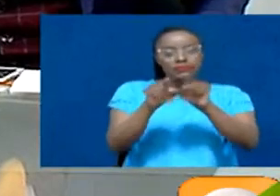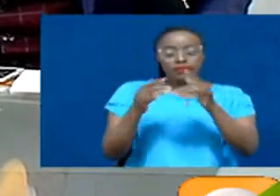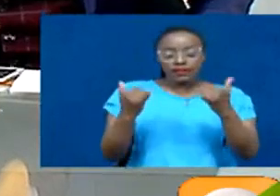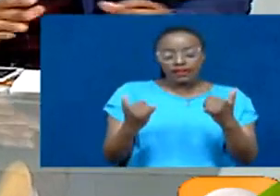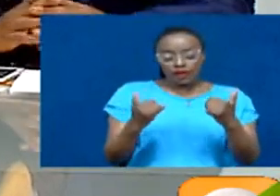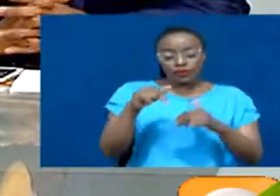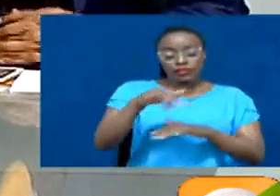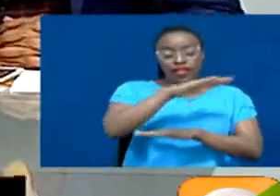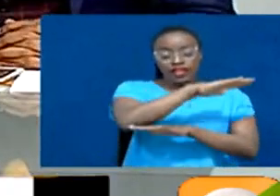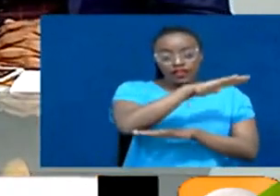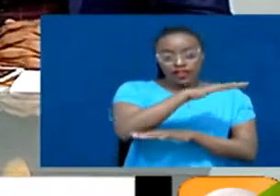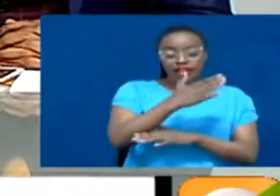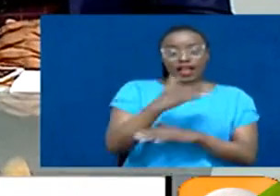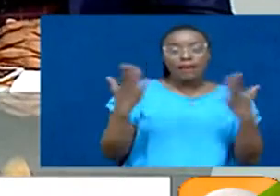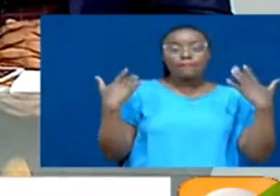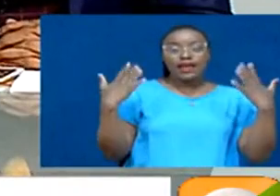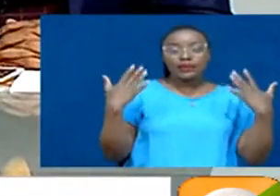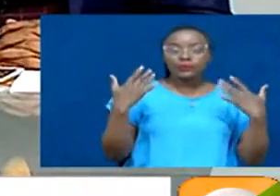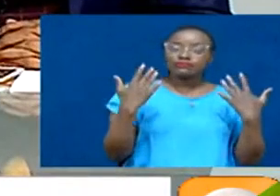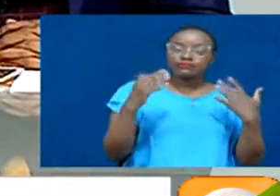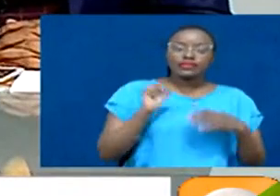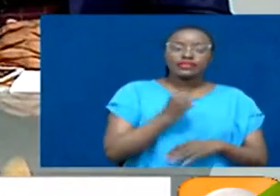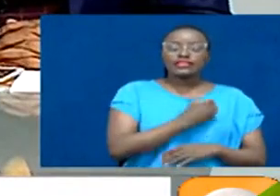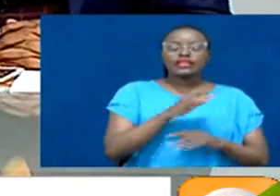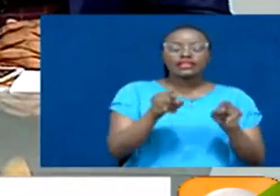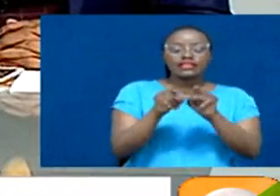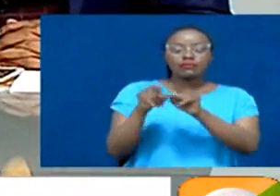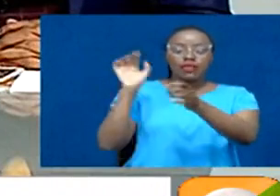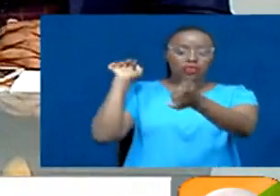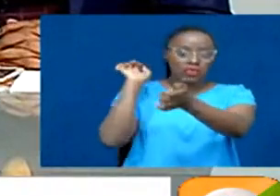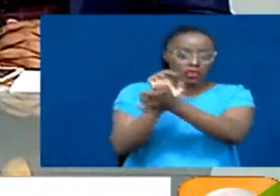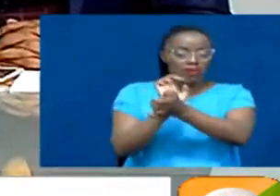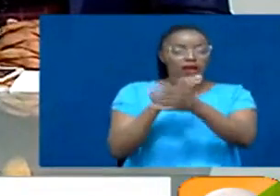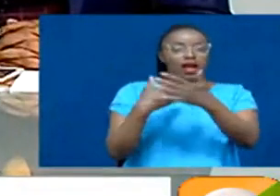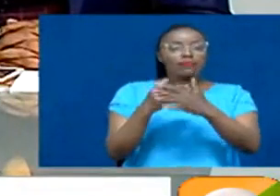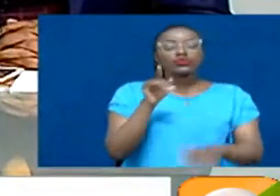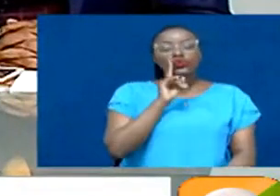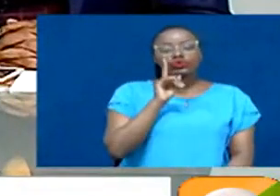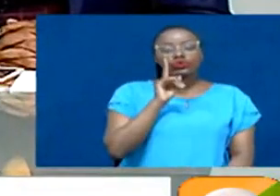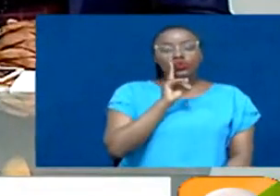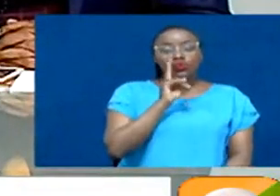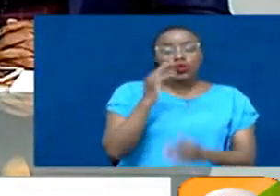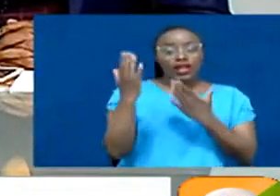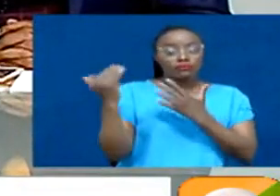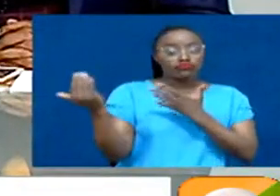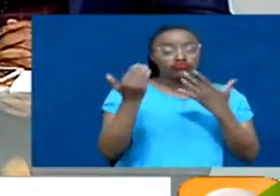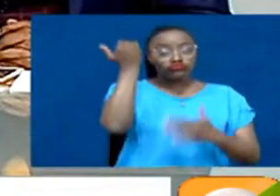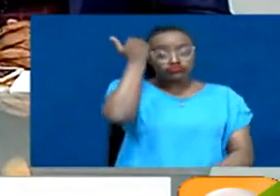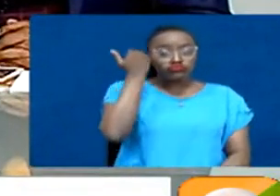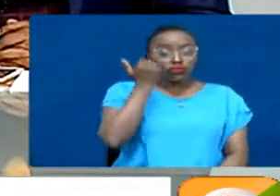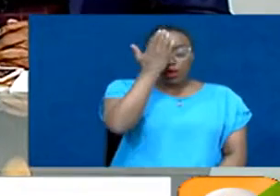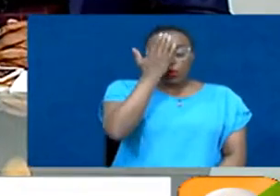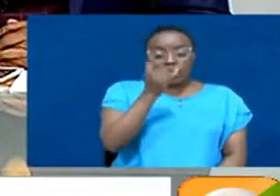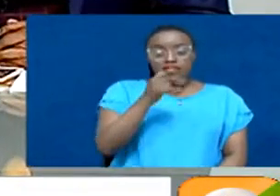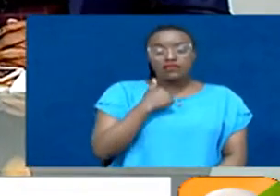Na mtazamaji, jioni ya leo Seneta wa Meru Mithika Linturi atalala seli hadi hapo kesho, ambako anatarajiwa kufikishwa mahakamani